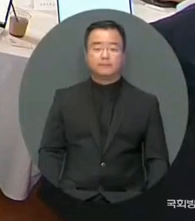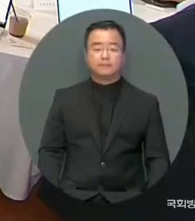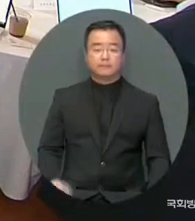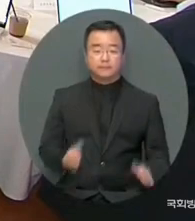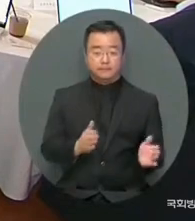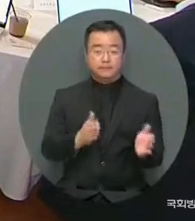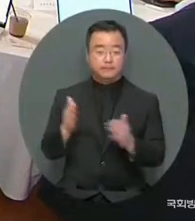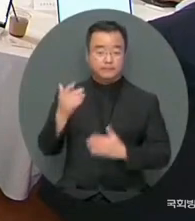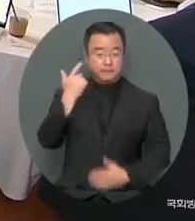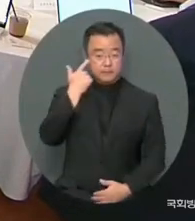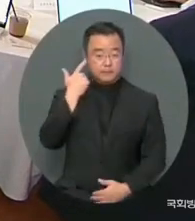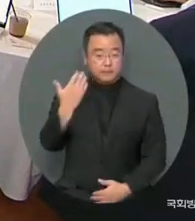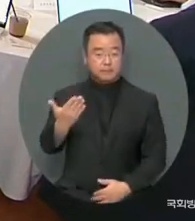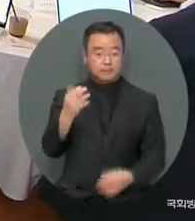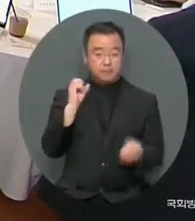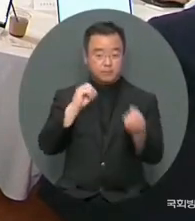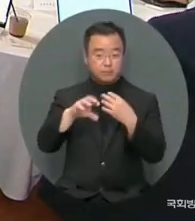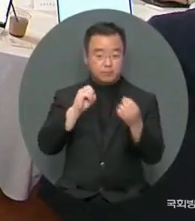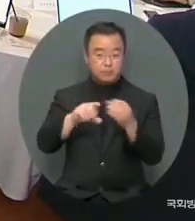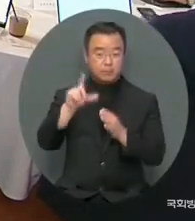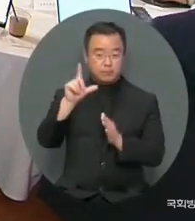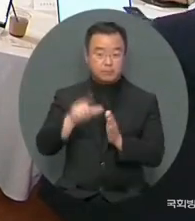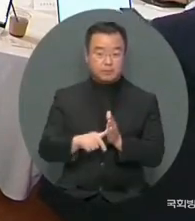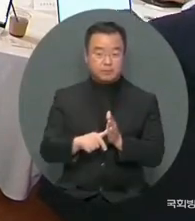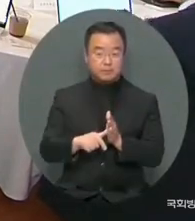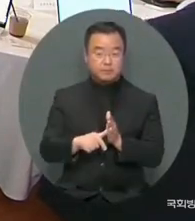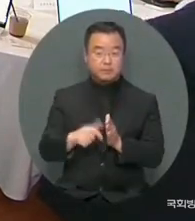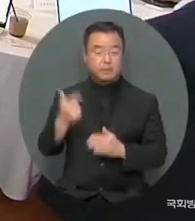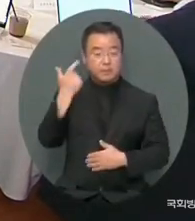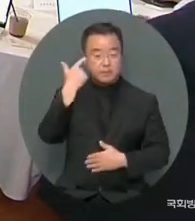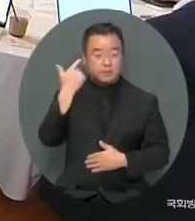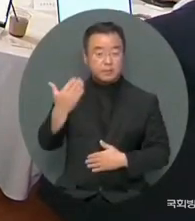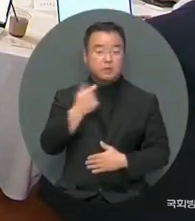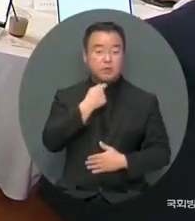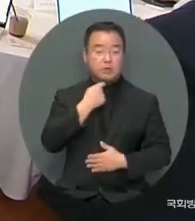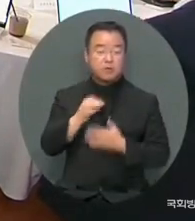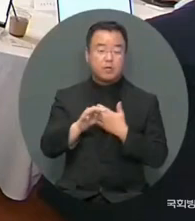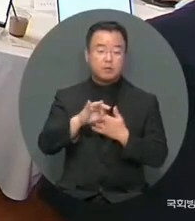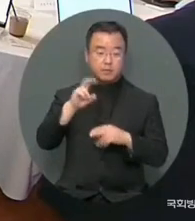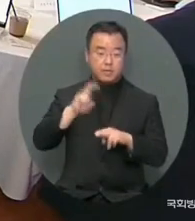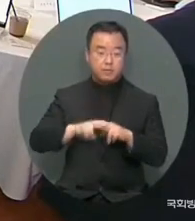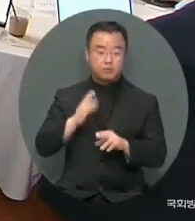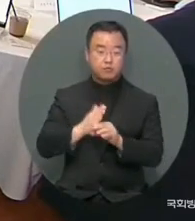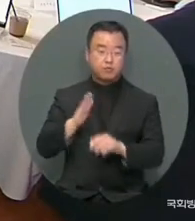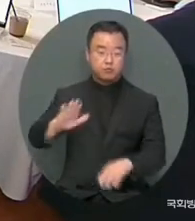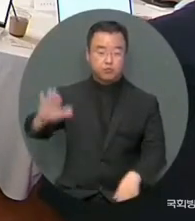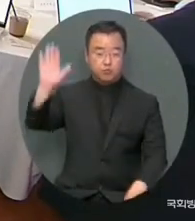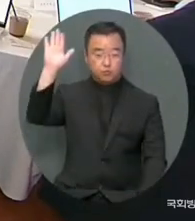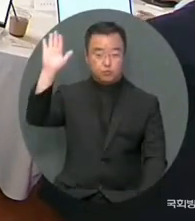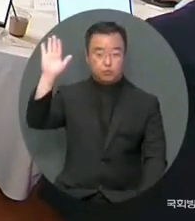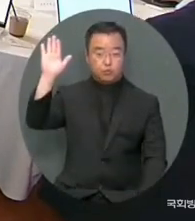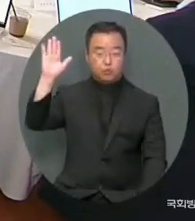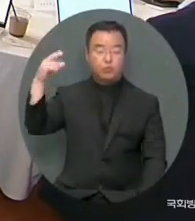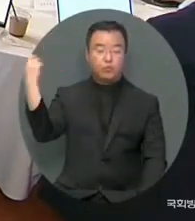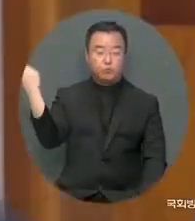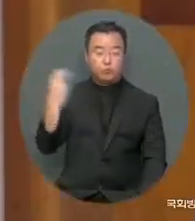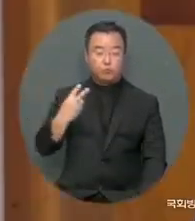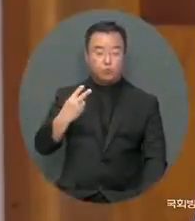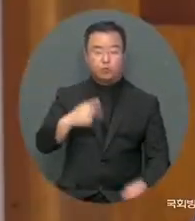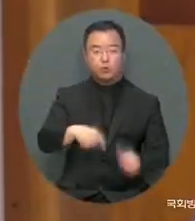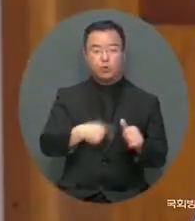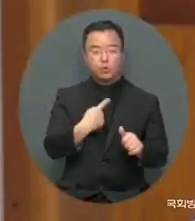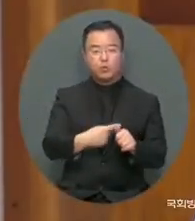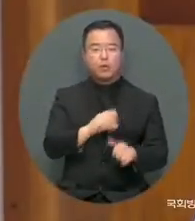다음으로 질의응답 시간을 갖겠습니다. 질의하실 기자분께서는 앉은 자리에서 손을 들어주시고 소속과